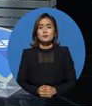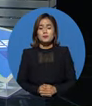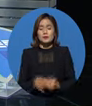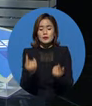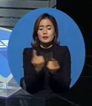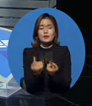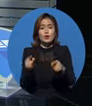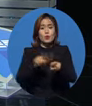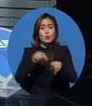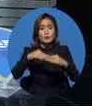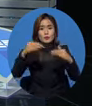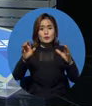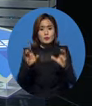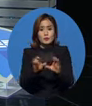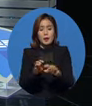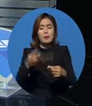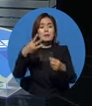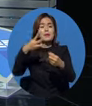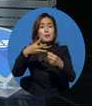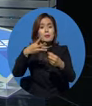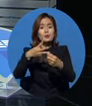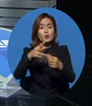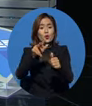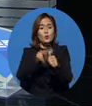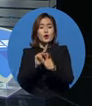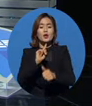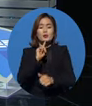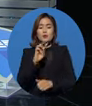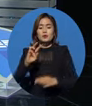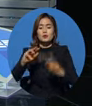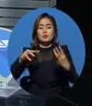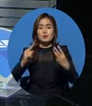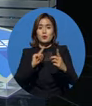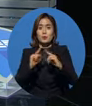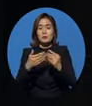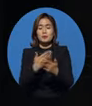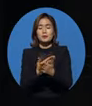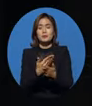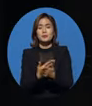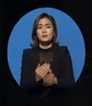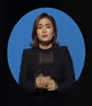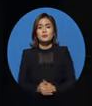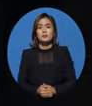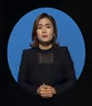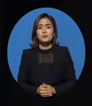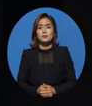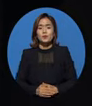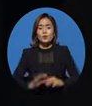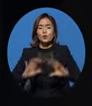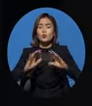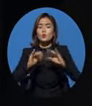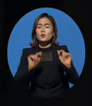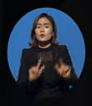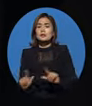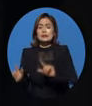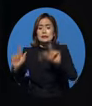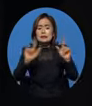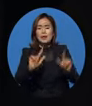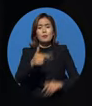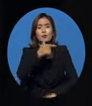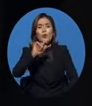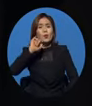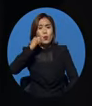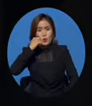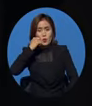민주당 혁신 방아 이어서 원식 후보 1분 30초 내로 답변해 주십시오 4 국민의 삶이 매우 어렵습니다